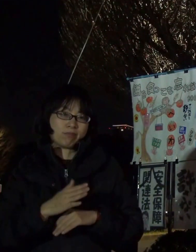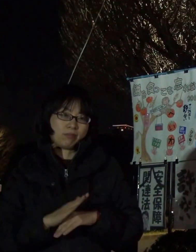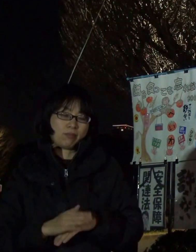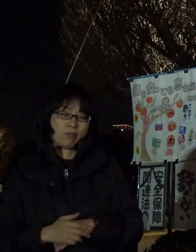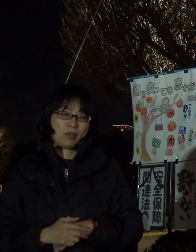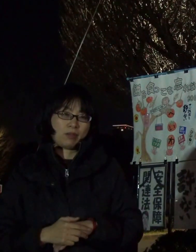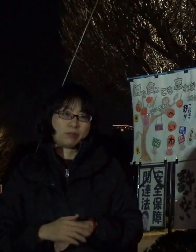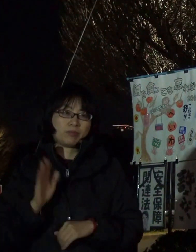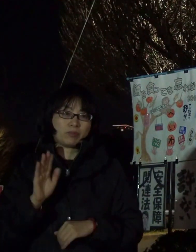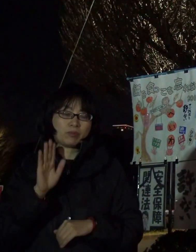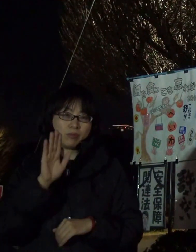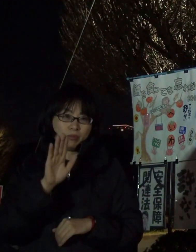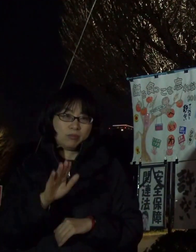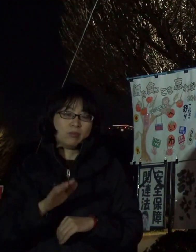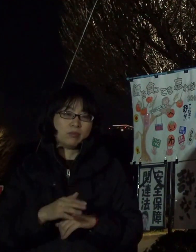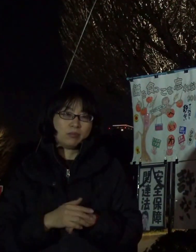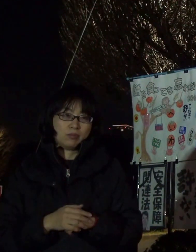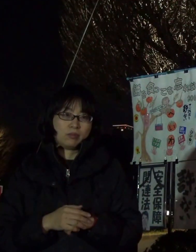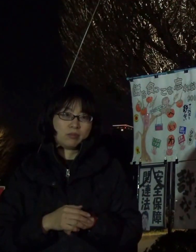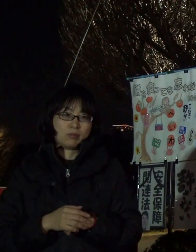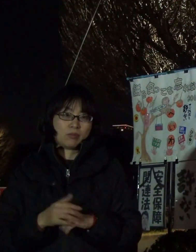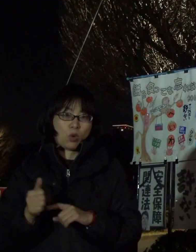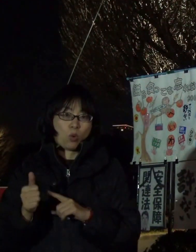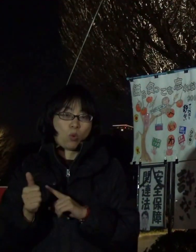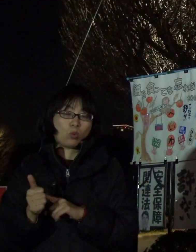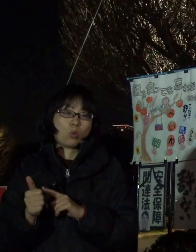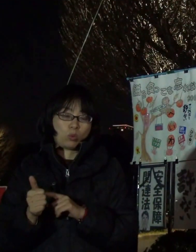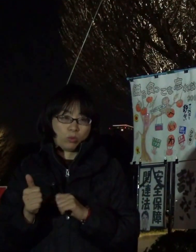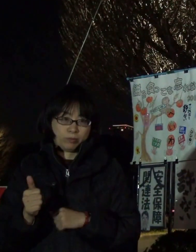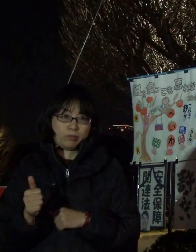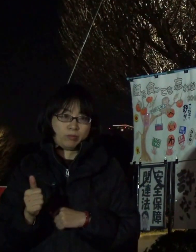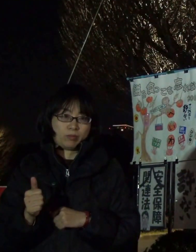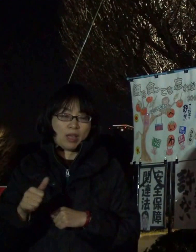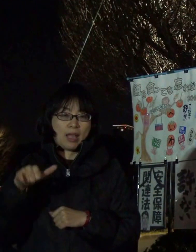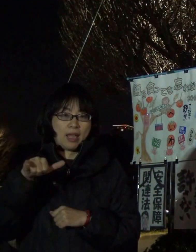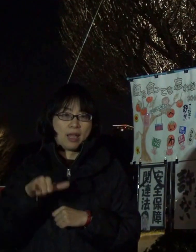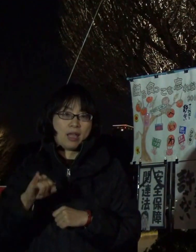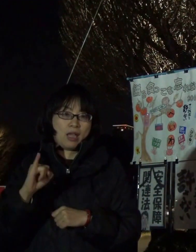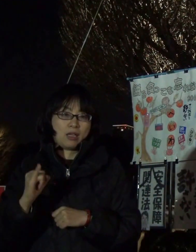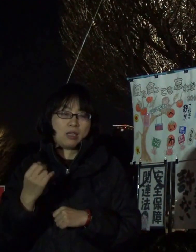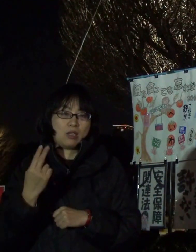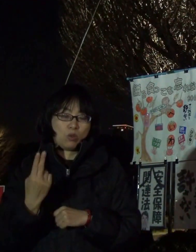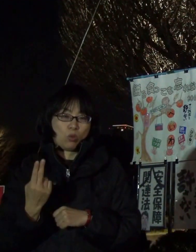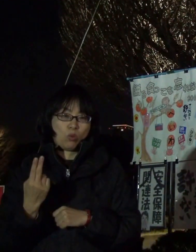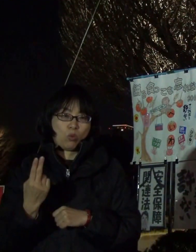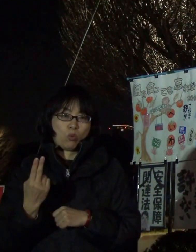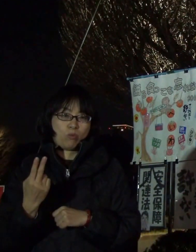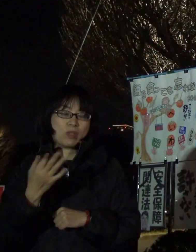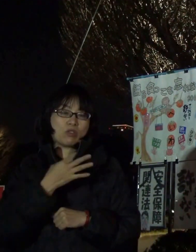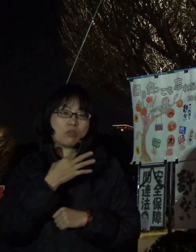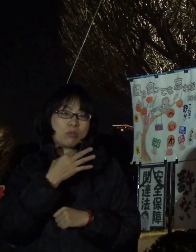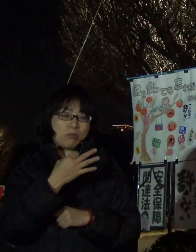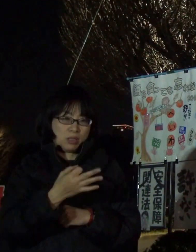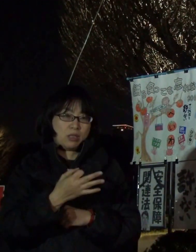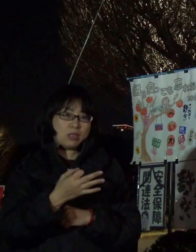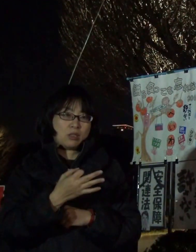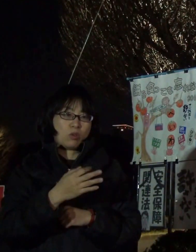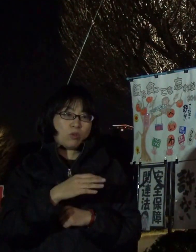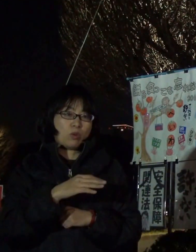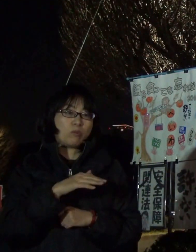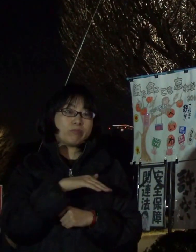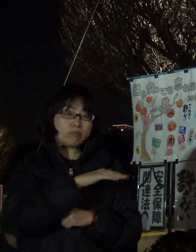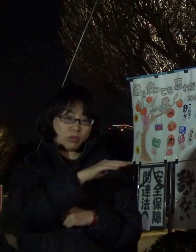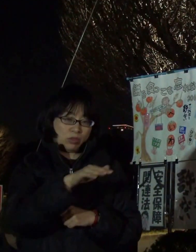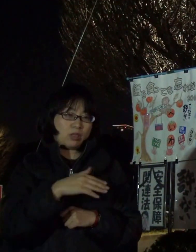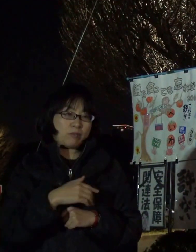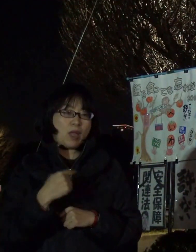後にこのネオさんはヘイトスピーチのデモ隊に、僕は大人を信じています